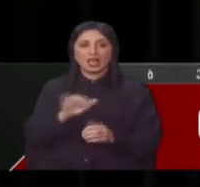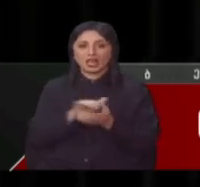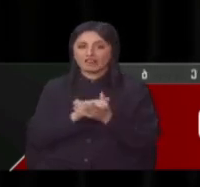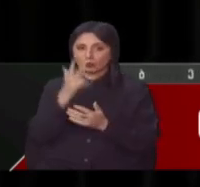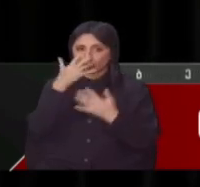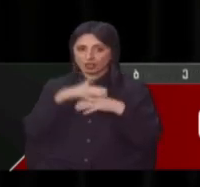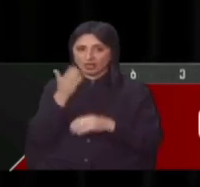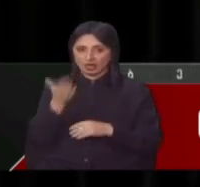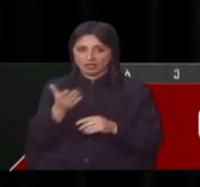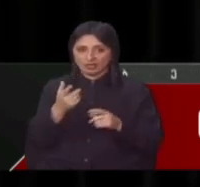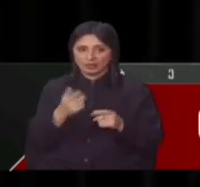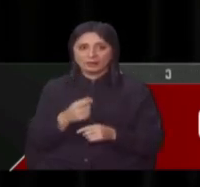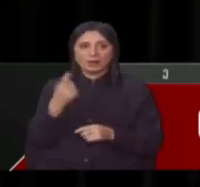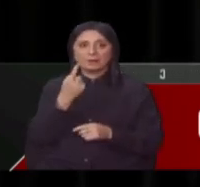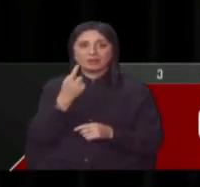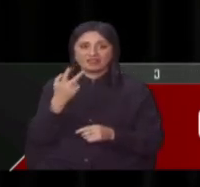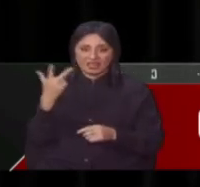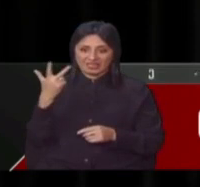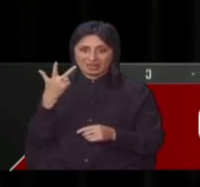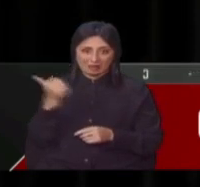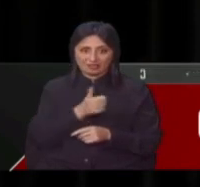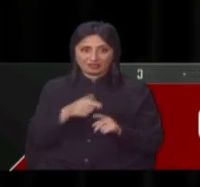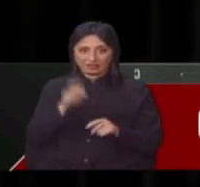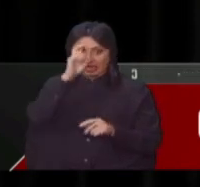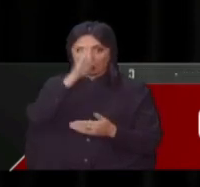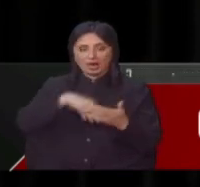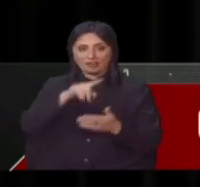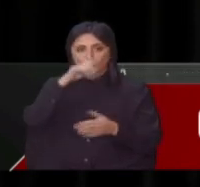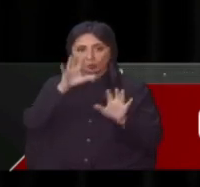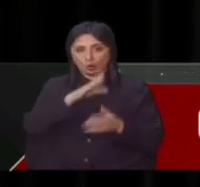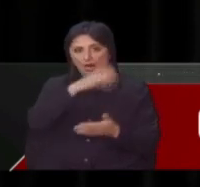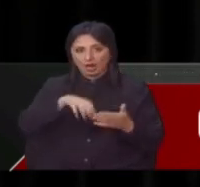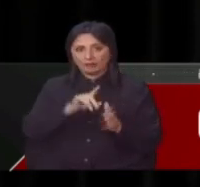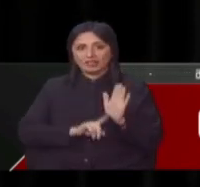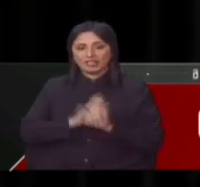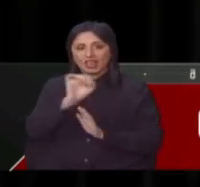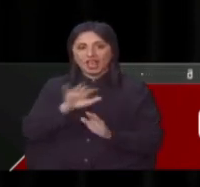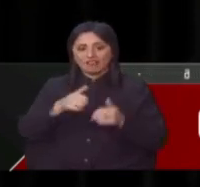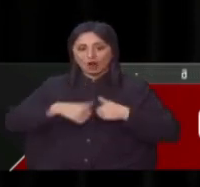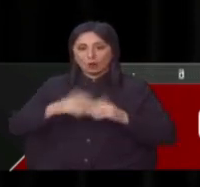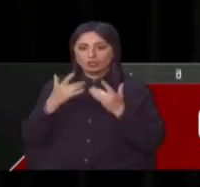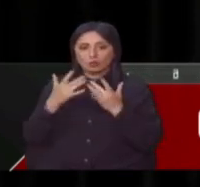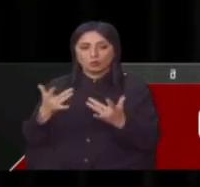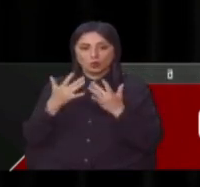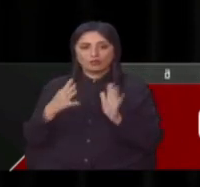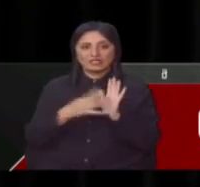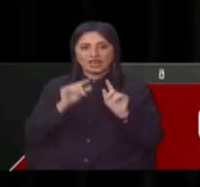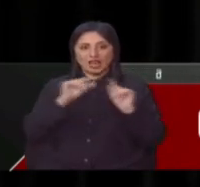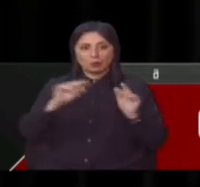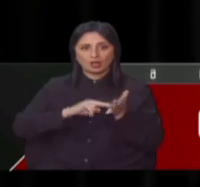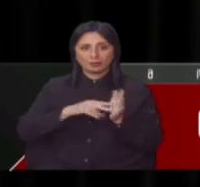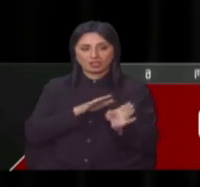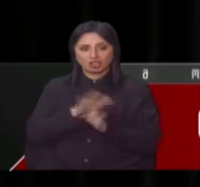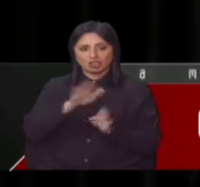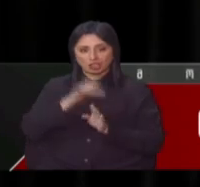ევროკავშირში ინტეგრაცია. Პირველ სამ კვირაში, ჩვენი ხელისუფლება გააუქმებს რუსულ კანონს და დაიწყებს ევროკომისიის მოთხოვნების 9-პუნქტიანი